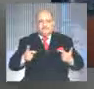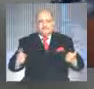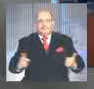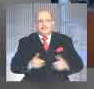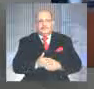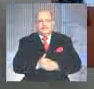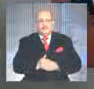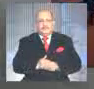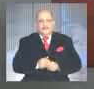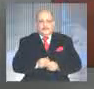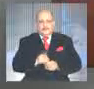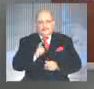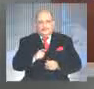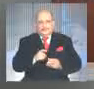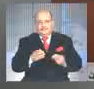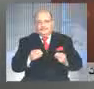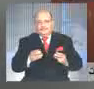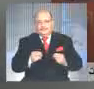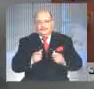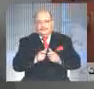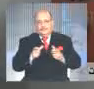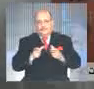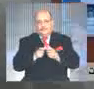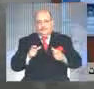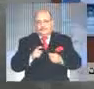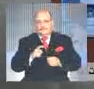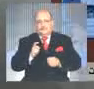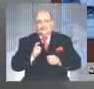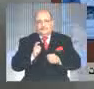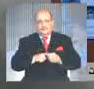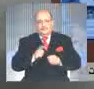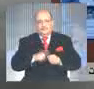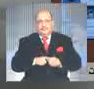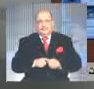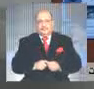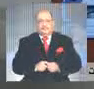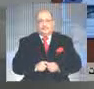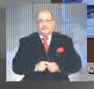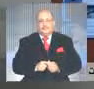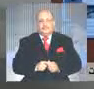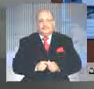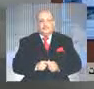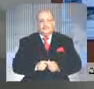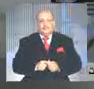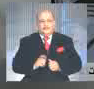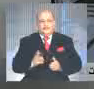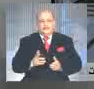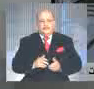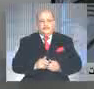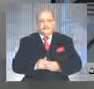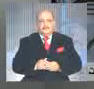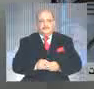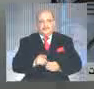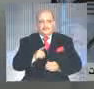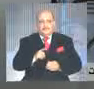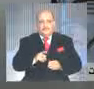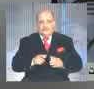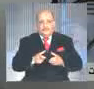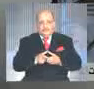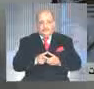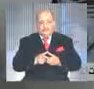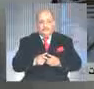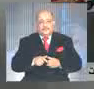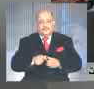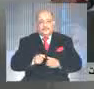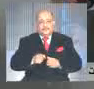التغليف بكل أصنافه والتعبئة بكل أنواعها هما الوجه الثاني لأي منتوج، لما تعطيه هذه العملية من قيمة